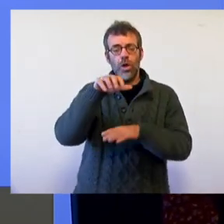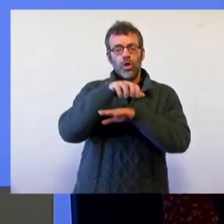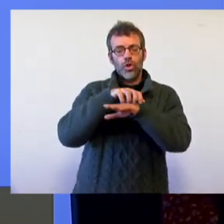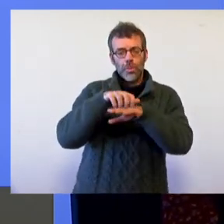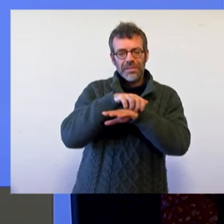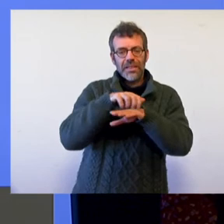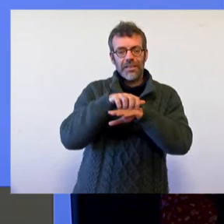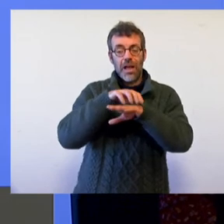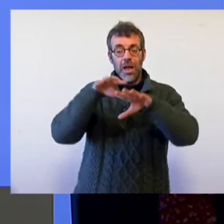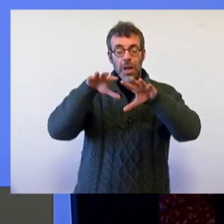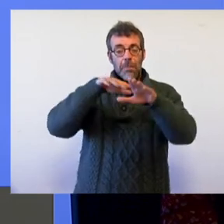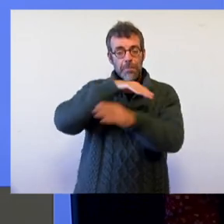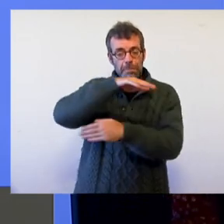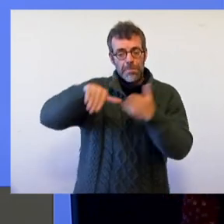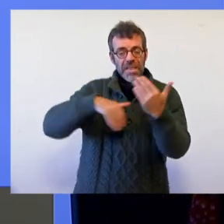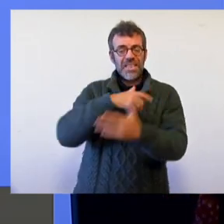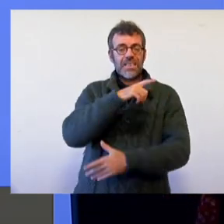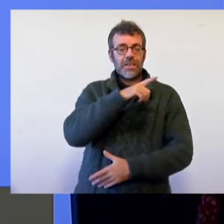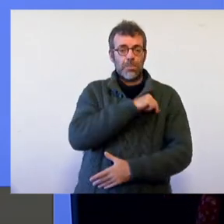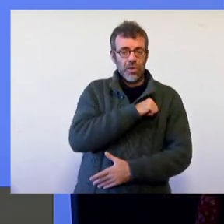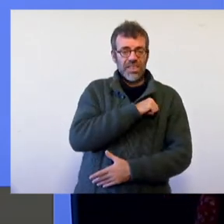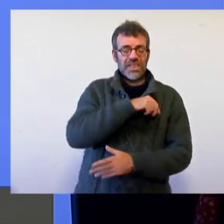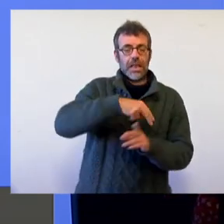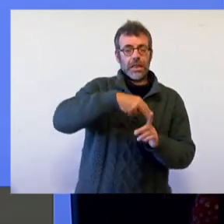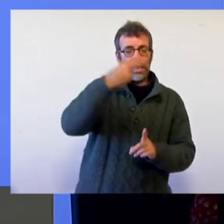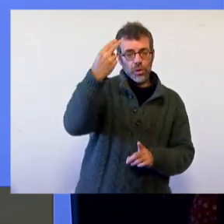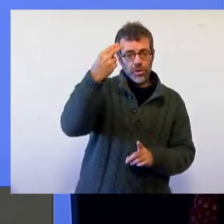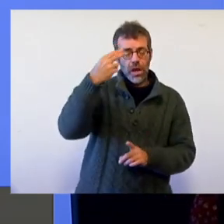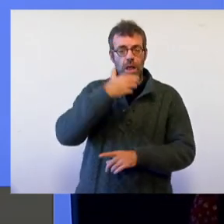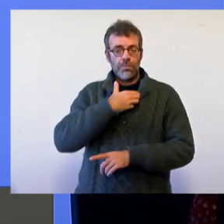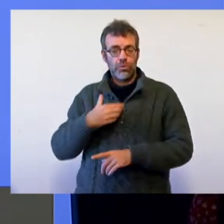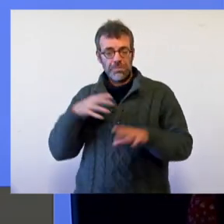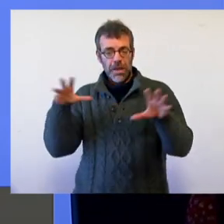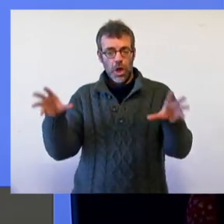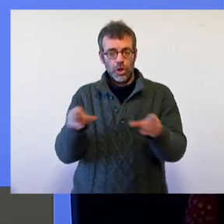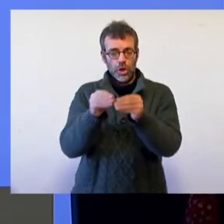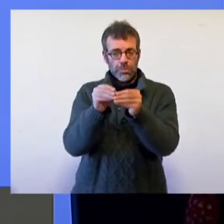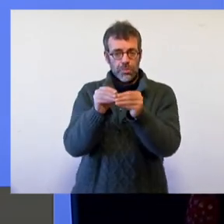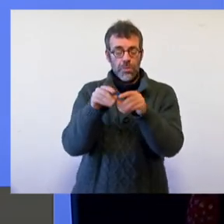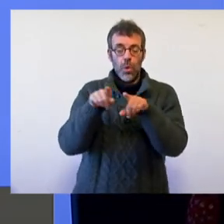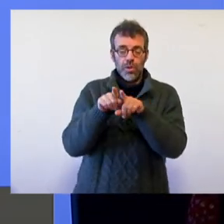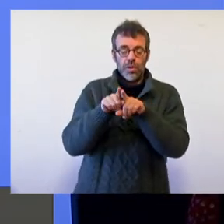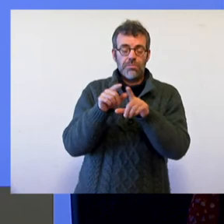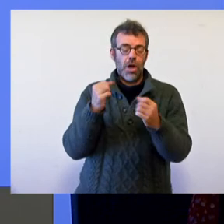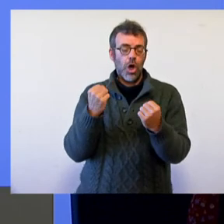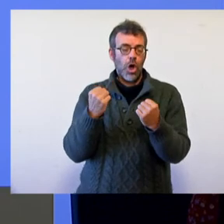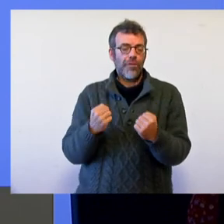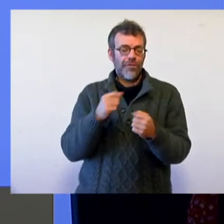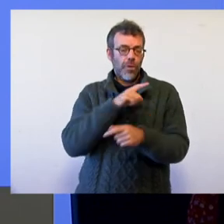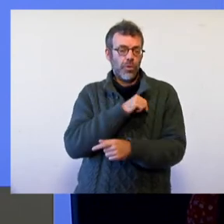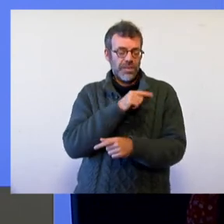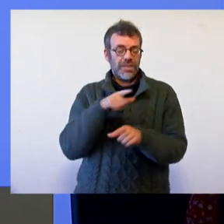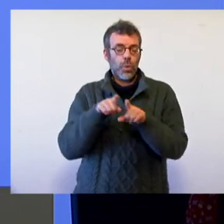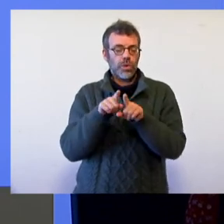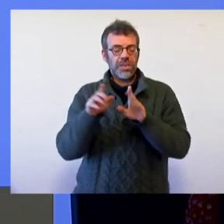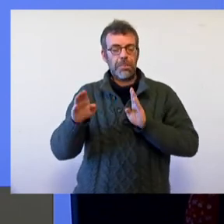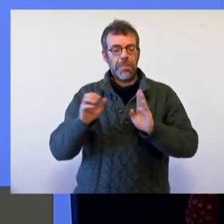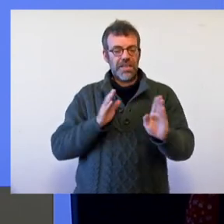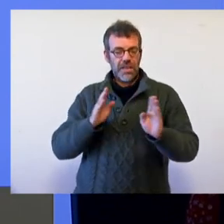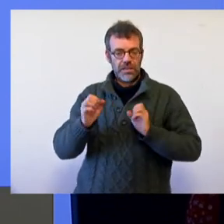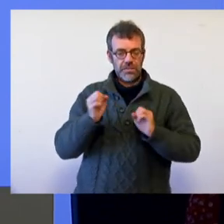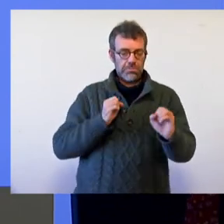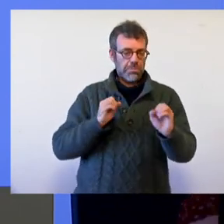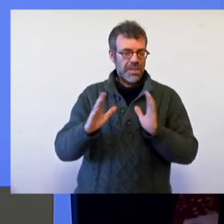la police nationale pour renforcer la présence de l'autorité publique dans ce secteur et les dispositifs de médiation que M.